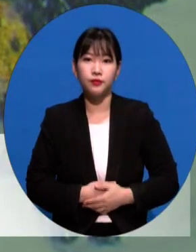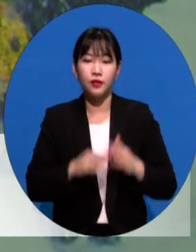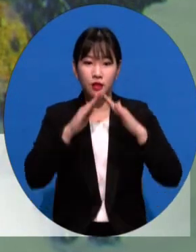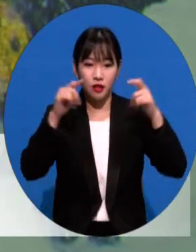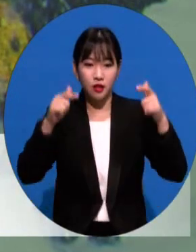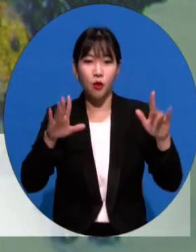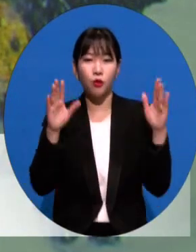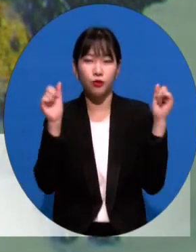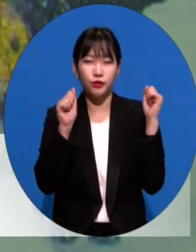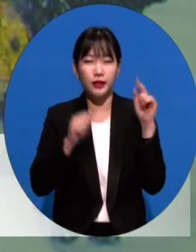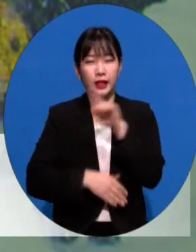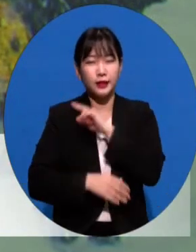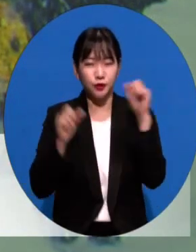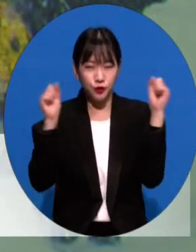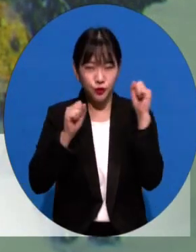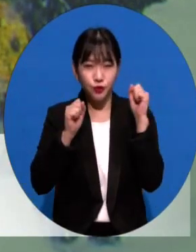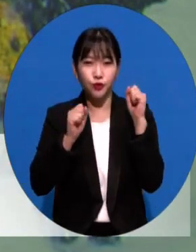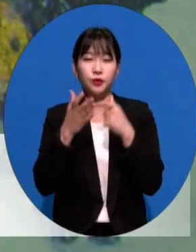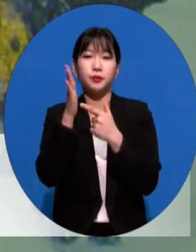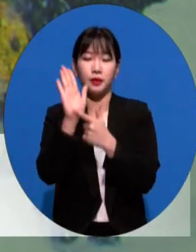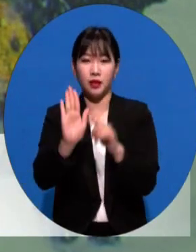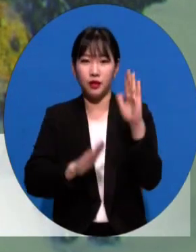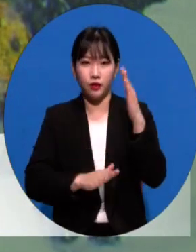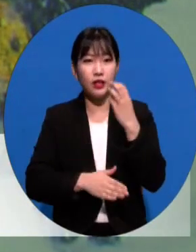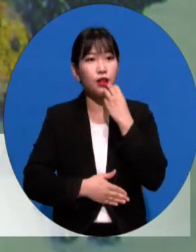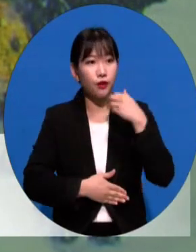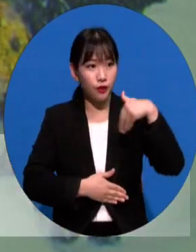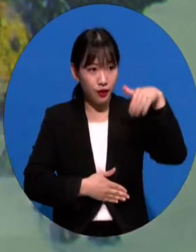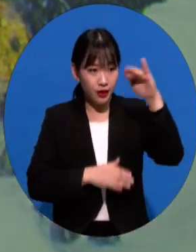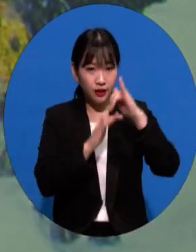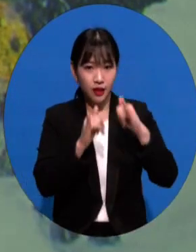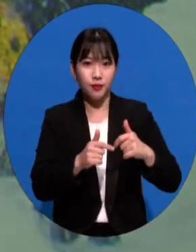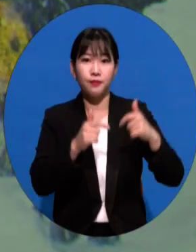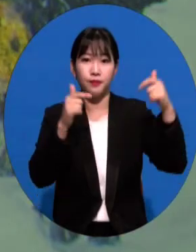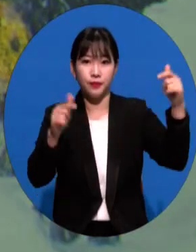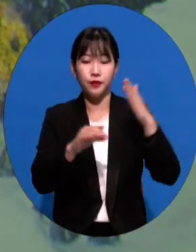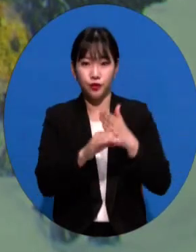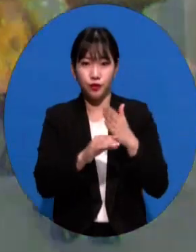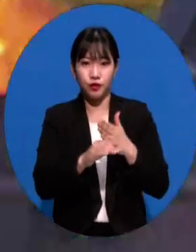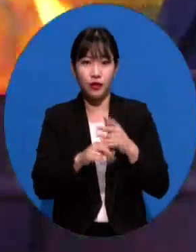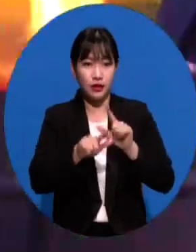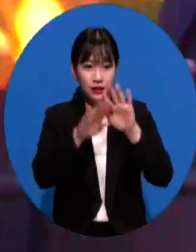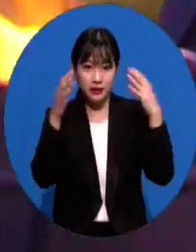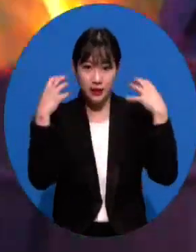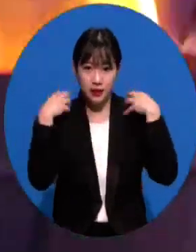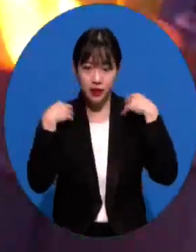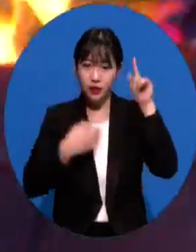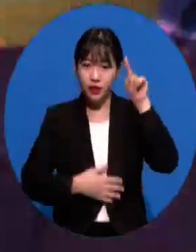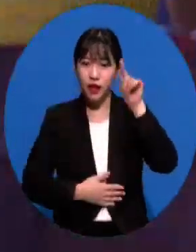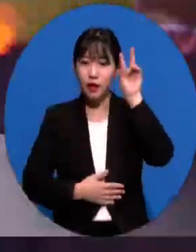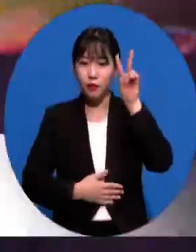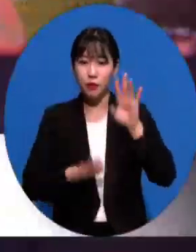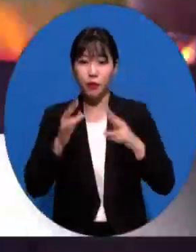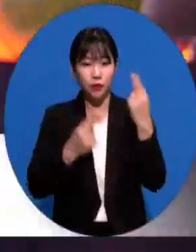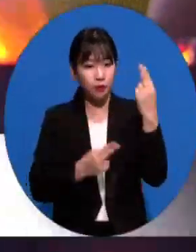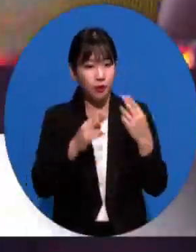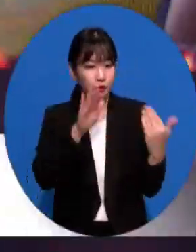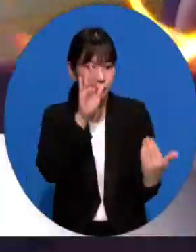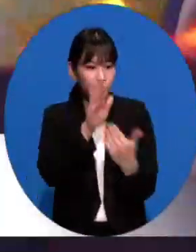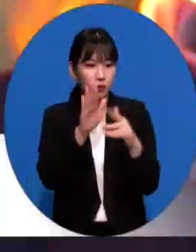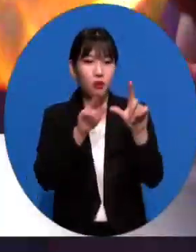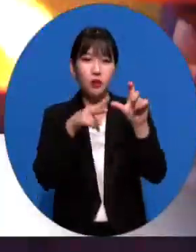전남의 올겨울 최강 추위가 예보된 가운데 귀경 행렬이 이어졌습니다 기상청은 내일과 모레 오늘보다 최고